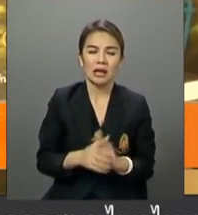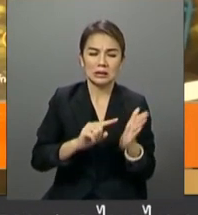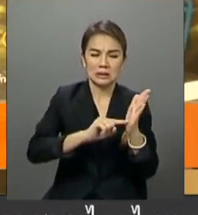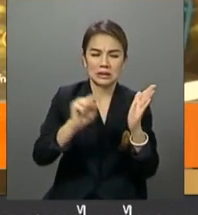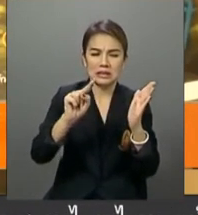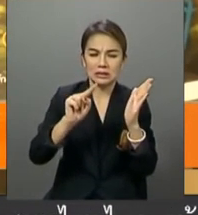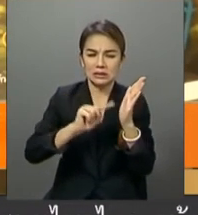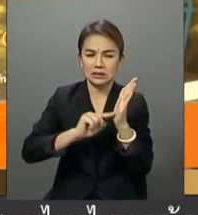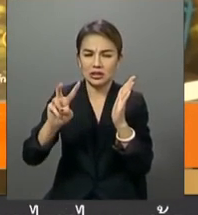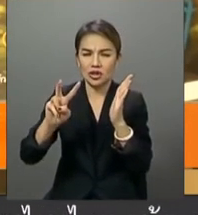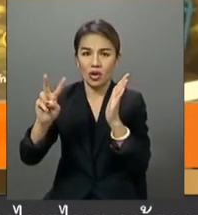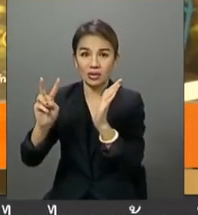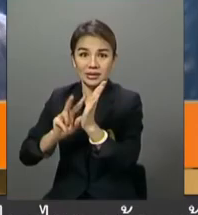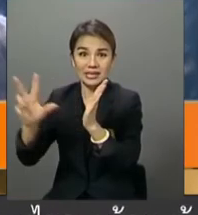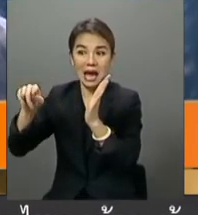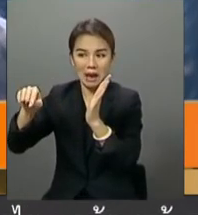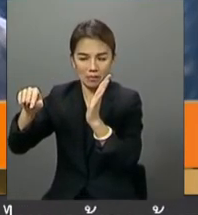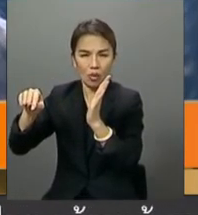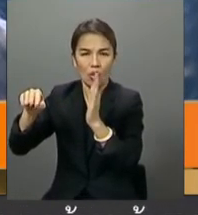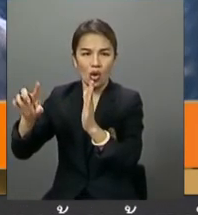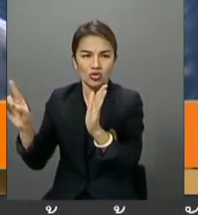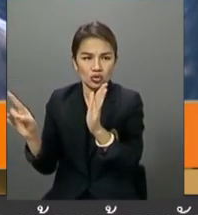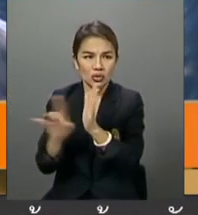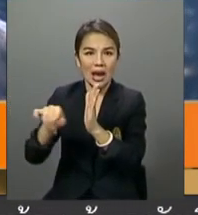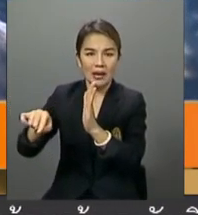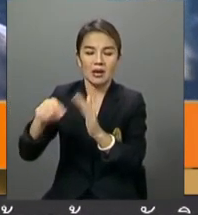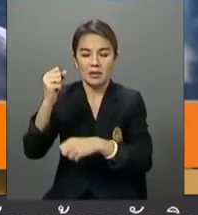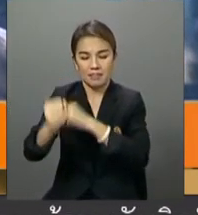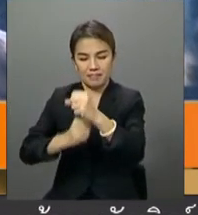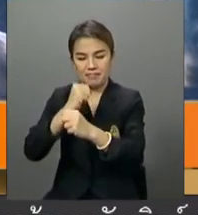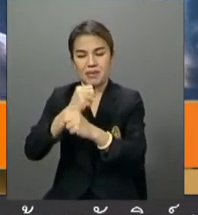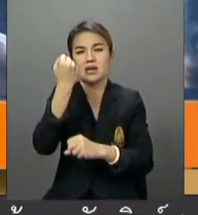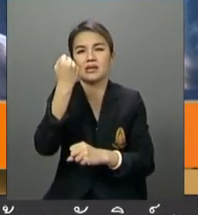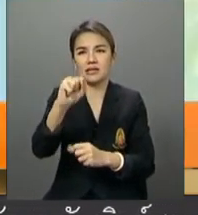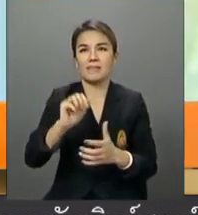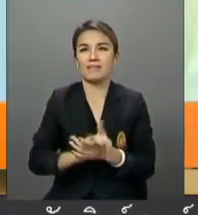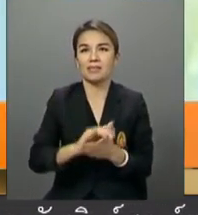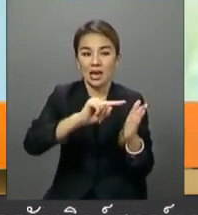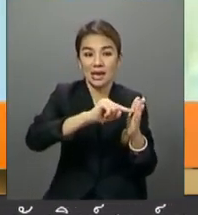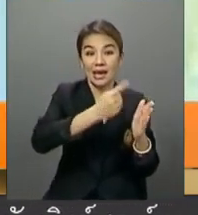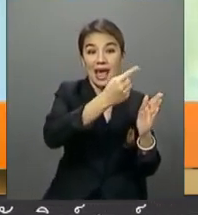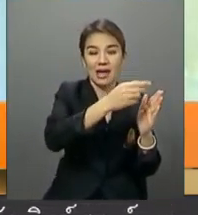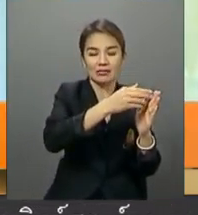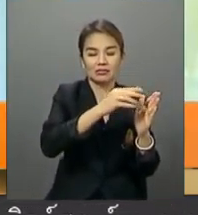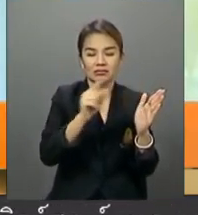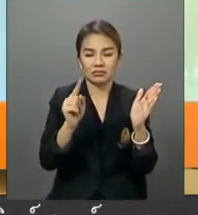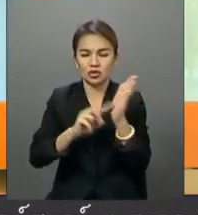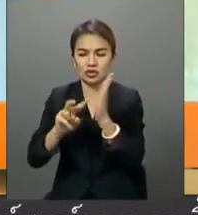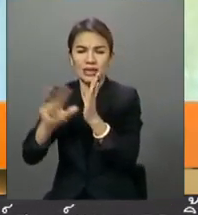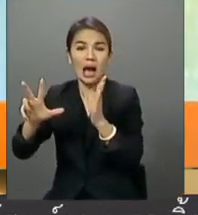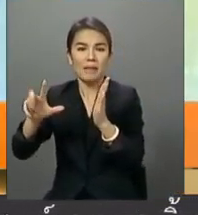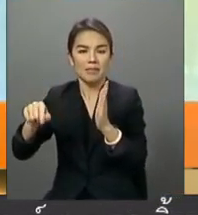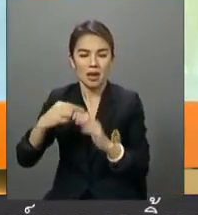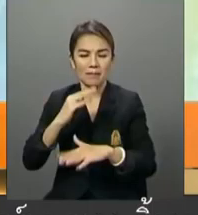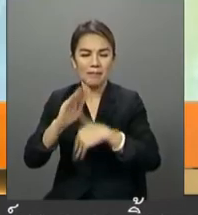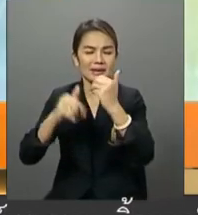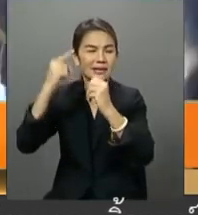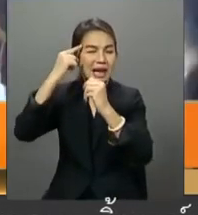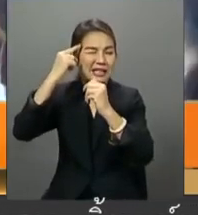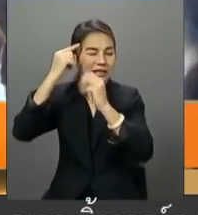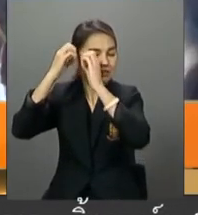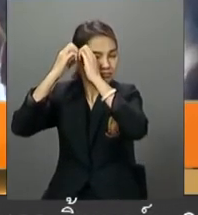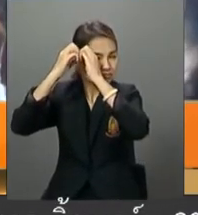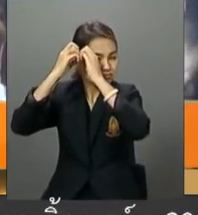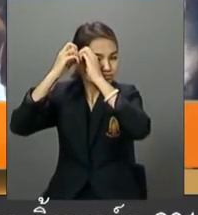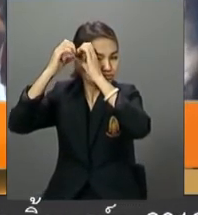ในชื่อไขปริศนาเมืองเอลฟ์ใช้เวลาเกือบ10ปีจากเล่มแรกถึงเล่มสุดท้ายเลยมีพัฒนาการความคิดตามวัยโด